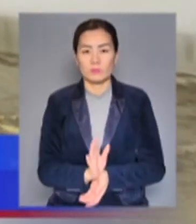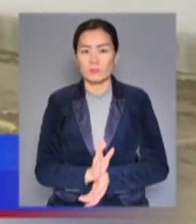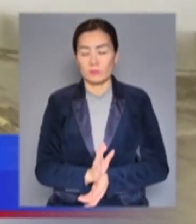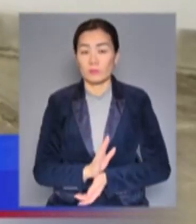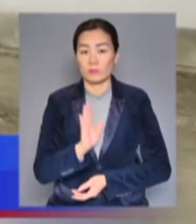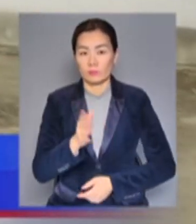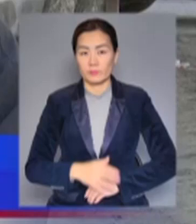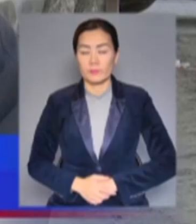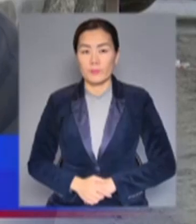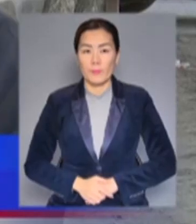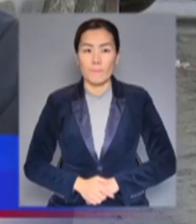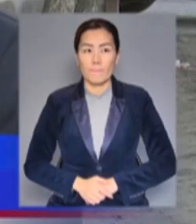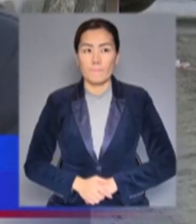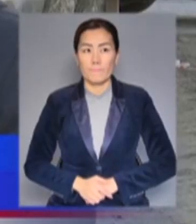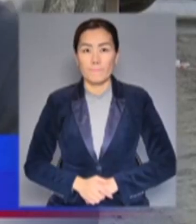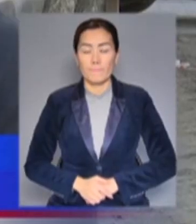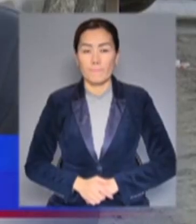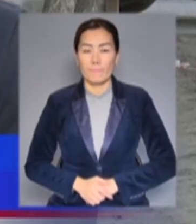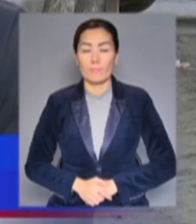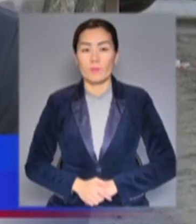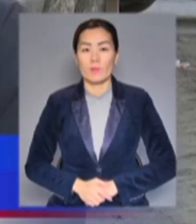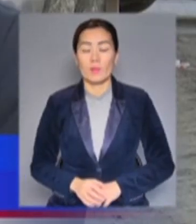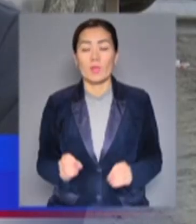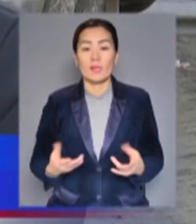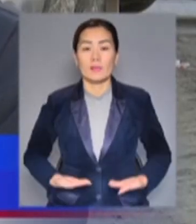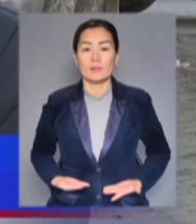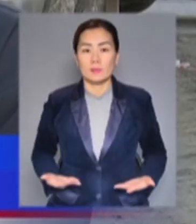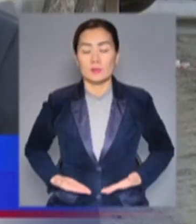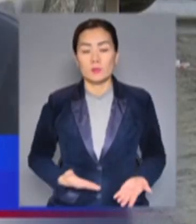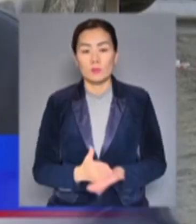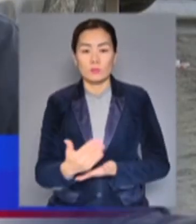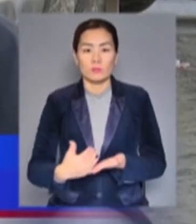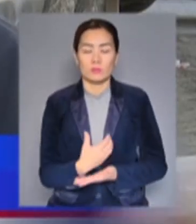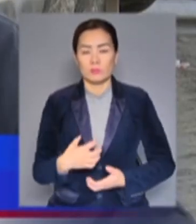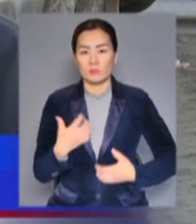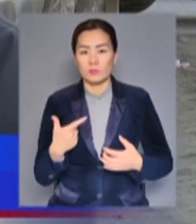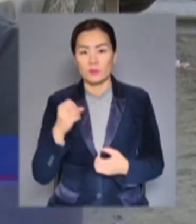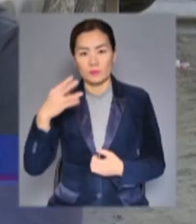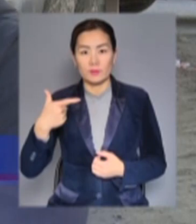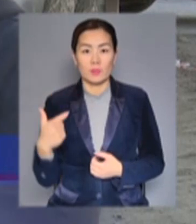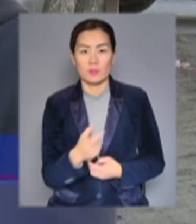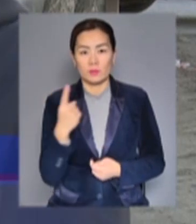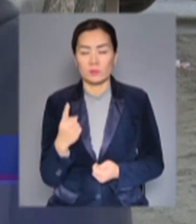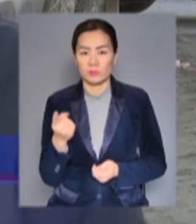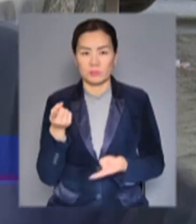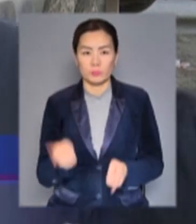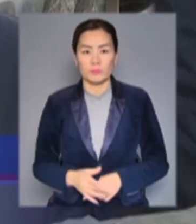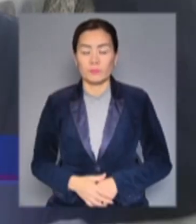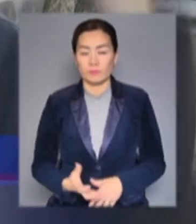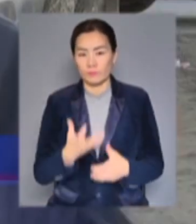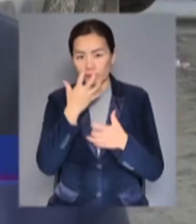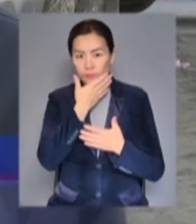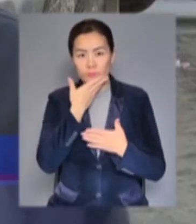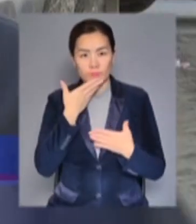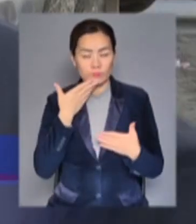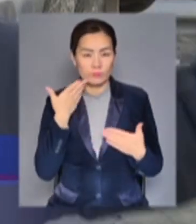баттаққа айналады екен. Өте қиын, мына біз қалай қазір тұрмыз, солай үйге кіреміз, тек светпен қазір отырмыз, жылу жоқ. Центральный